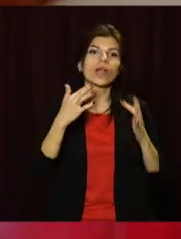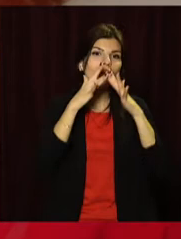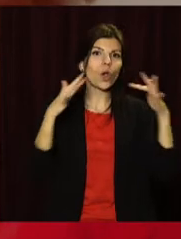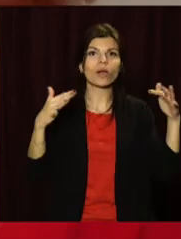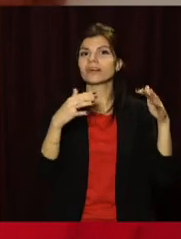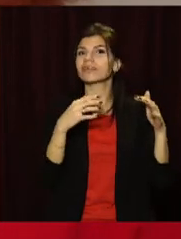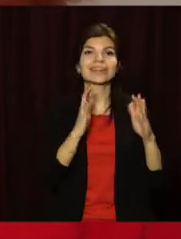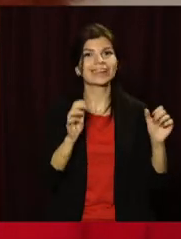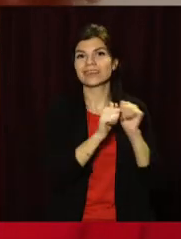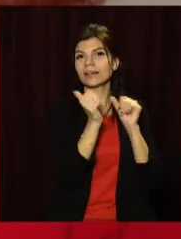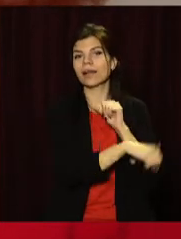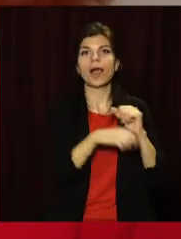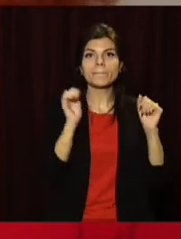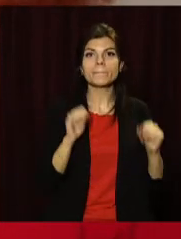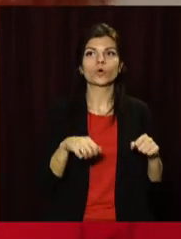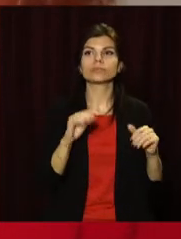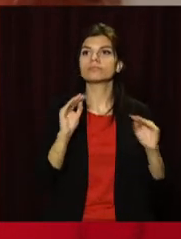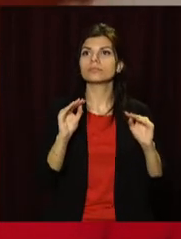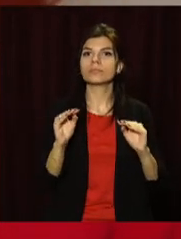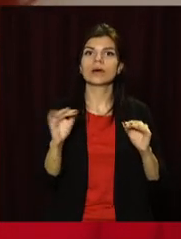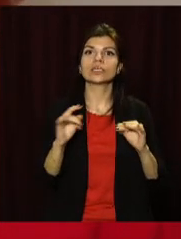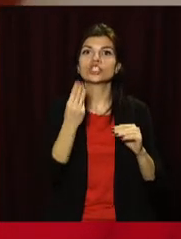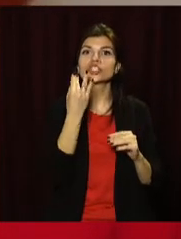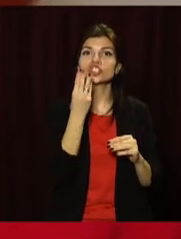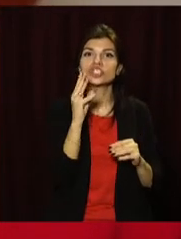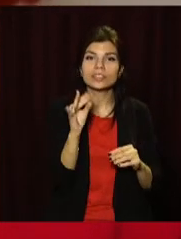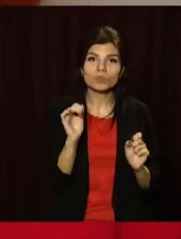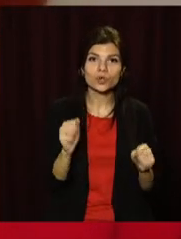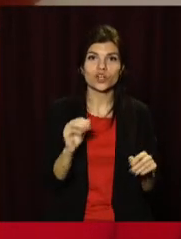елочек, которые могут быть сделаны из плодов,